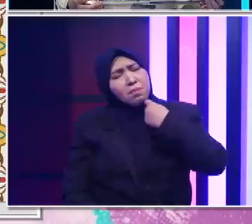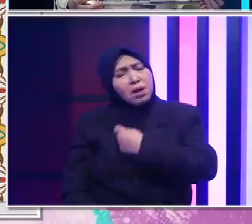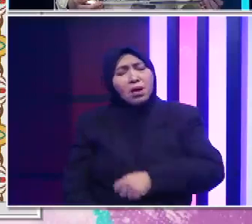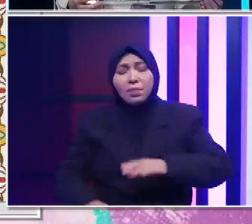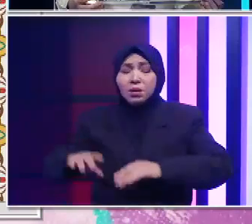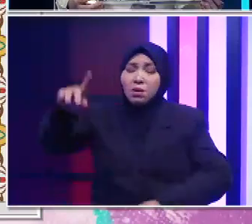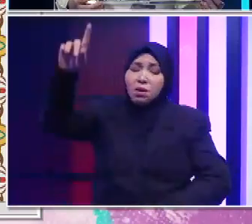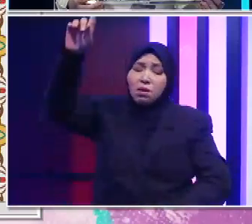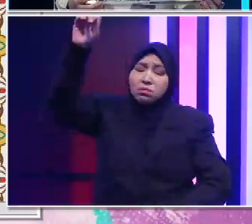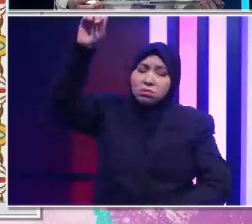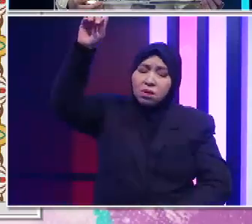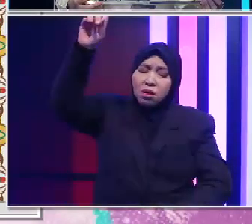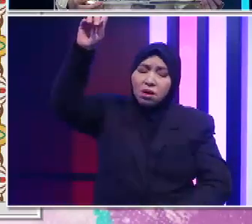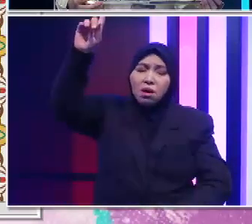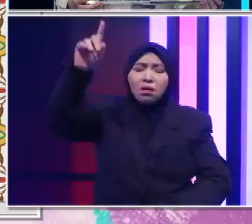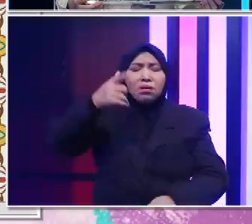illallah